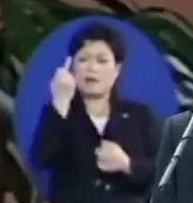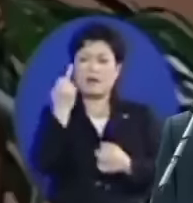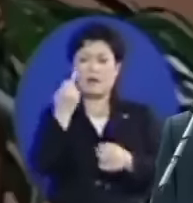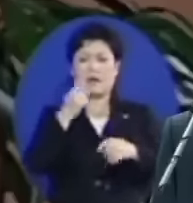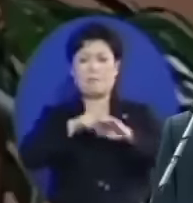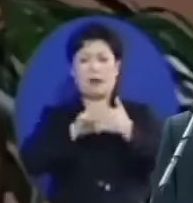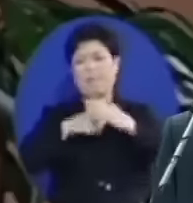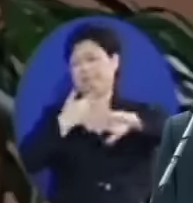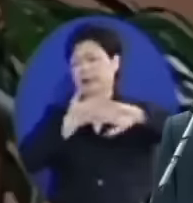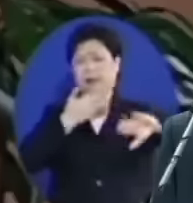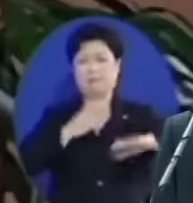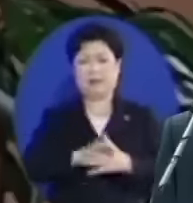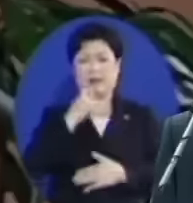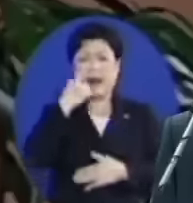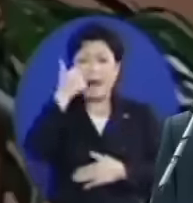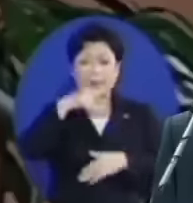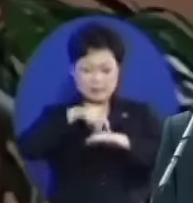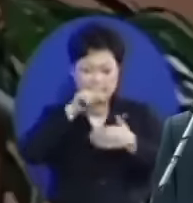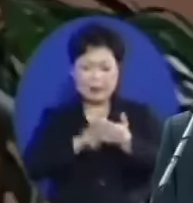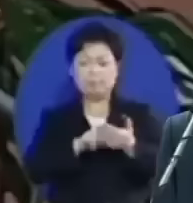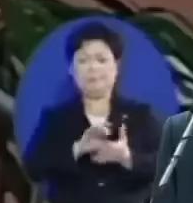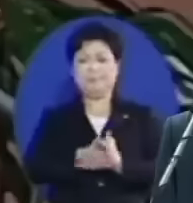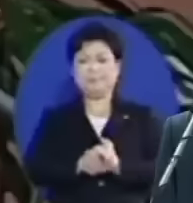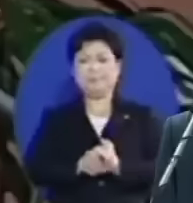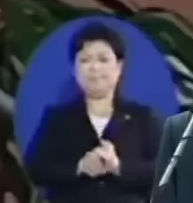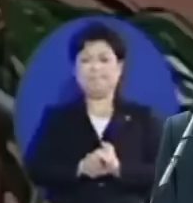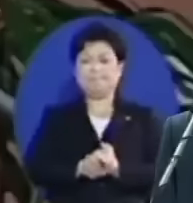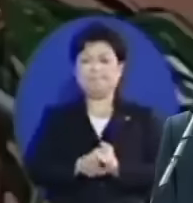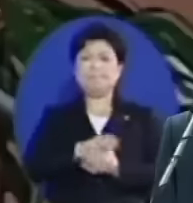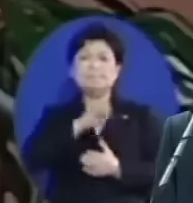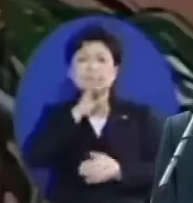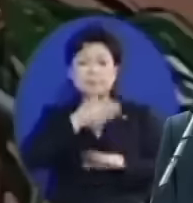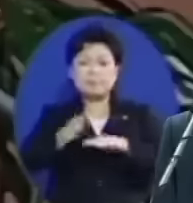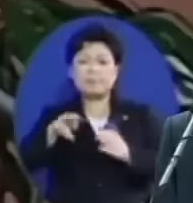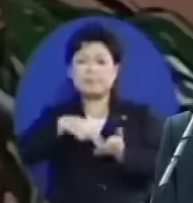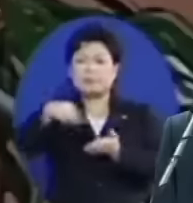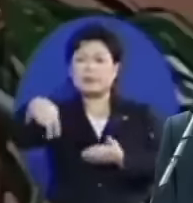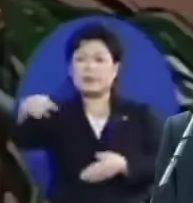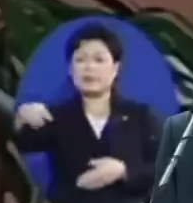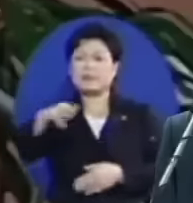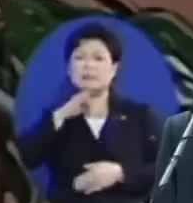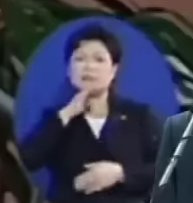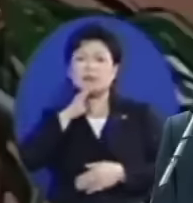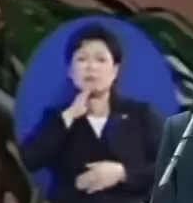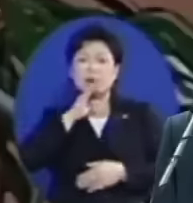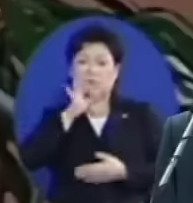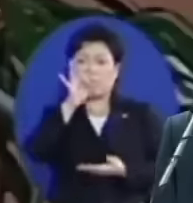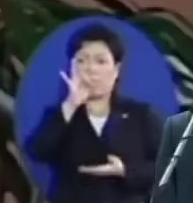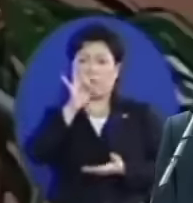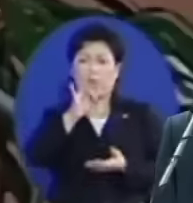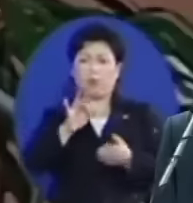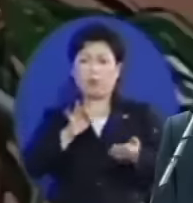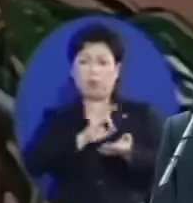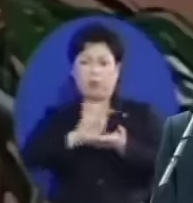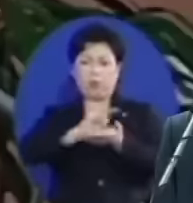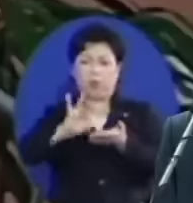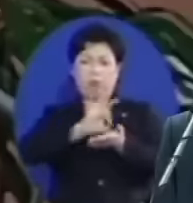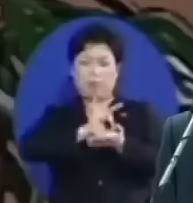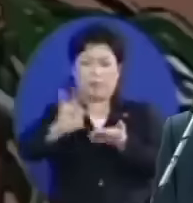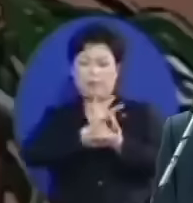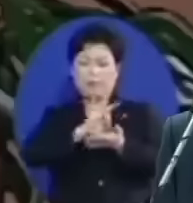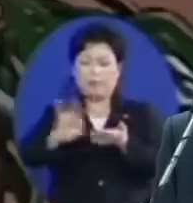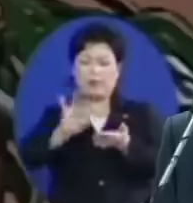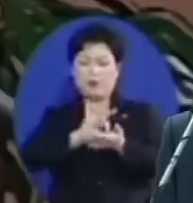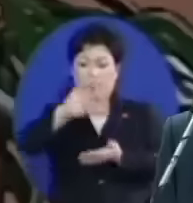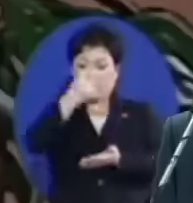다른 것입니다. 아버지의 마음은 탕자가 되어서 탕진가산하고 빈손 들고 오더라도 건강한 몸으로 온